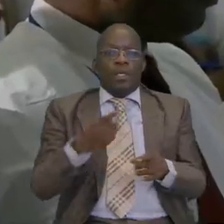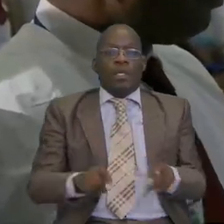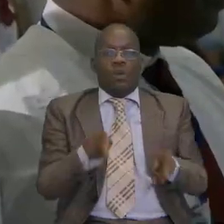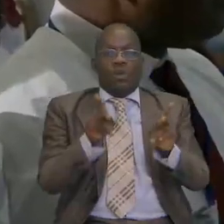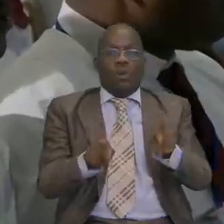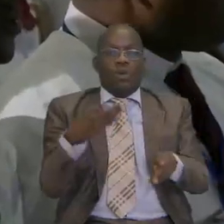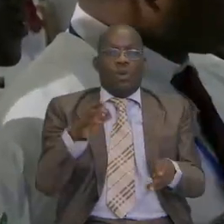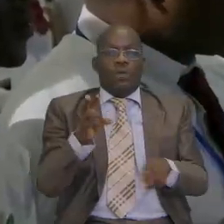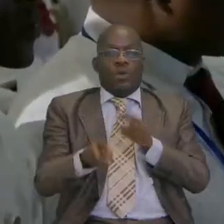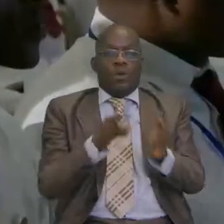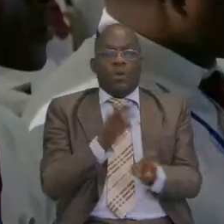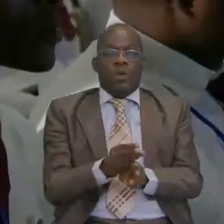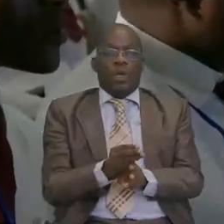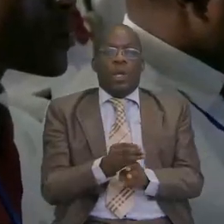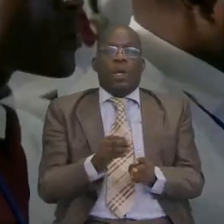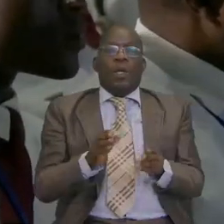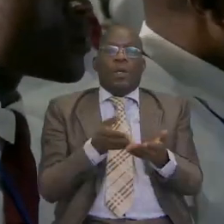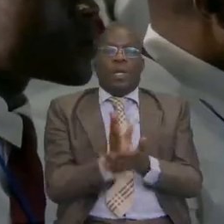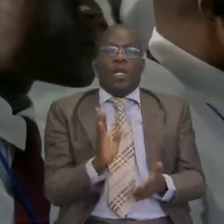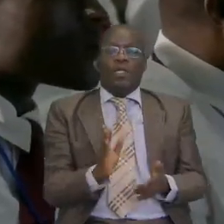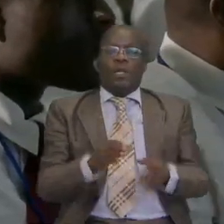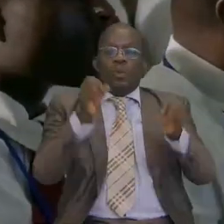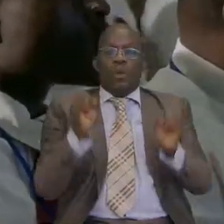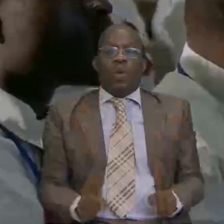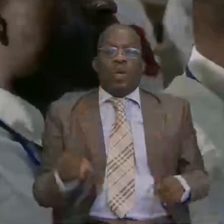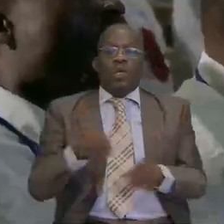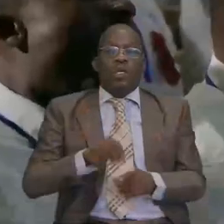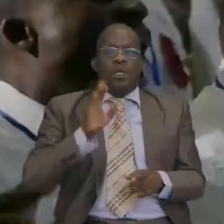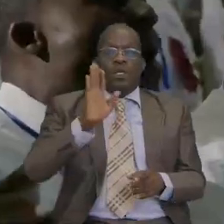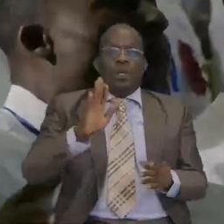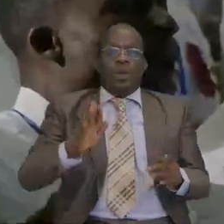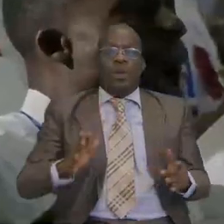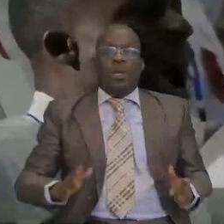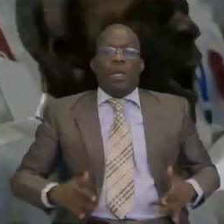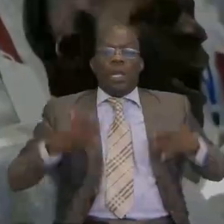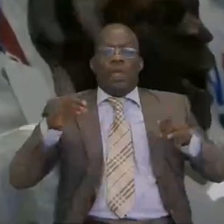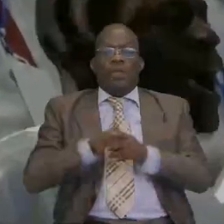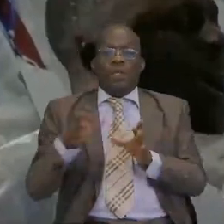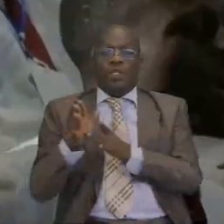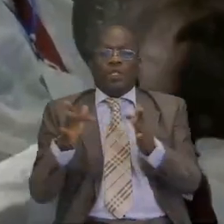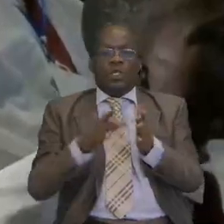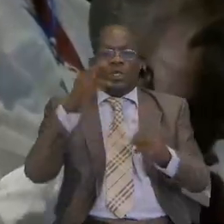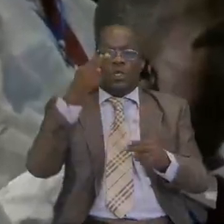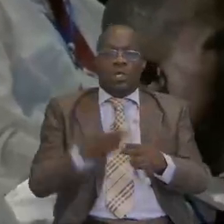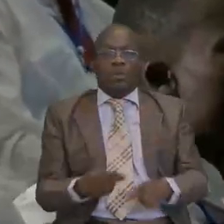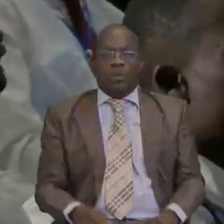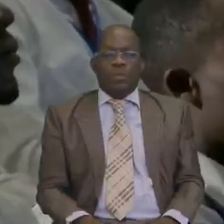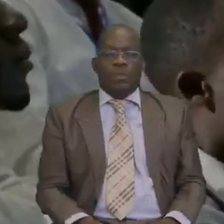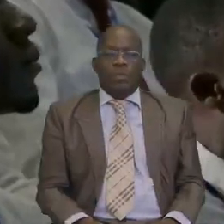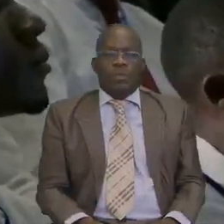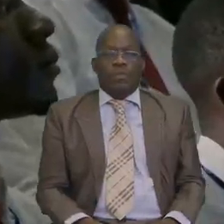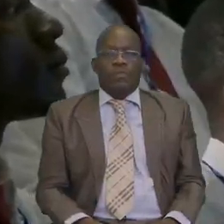va déposer une puissance appropriée dans ta vie au nom de Jésus.